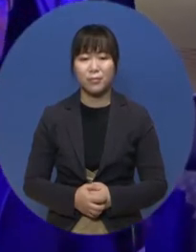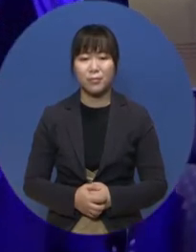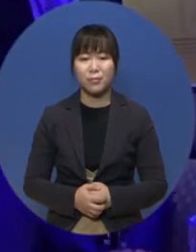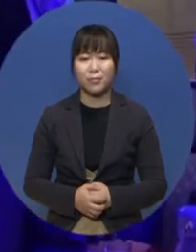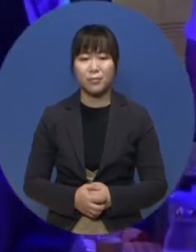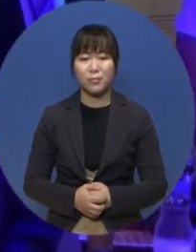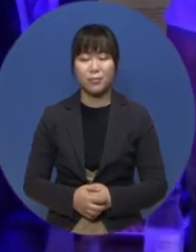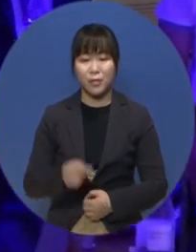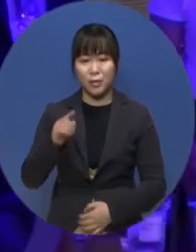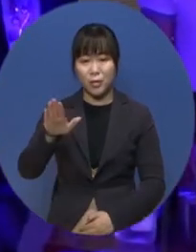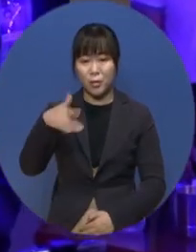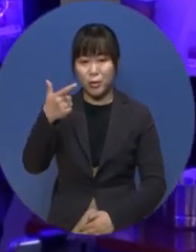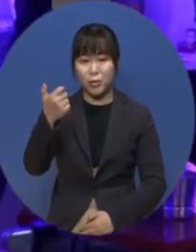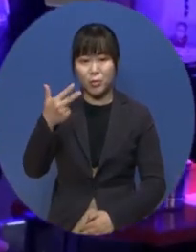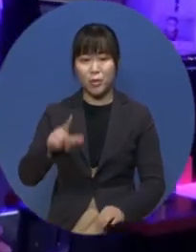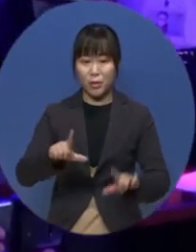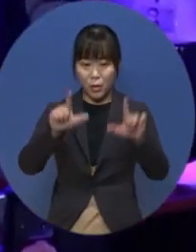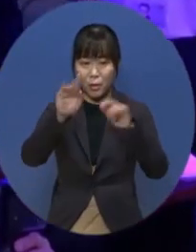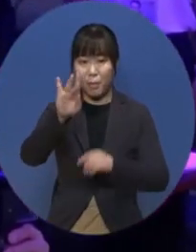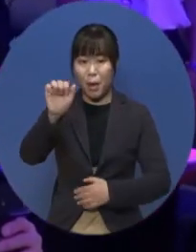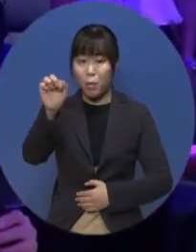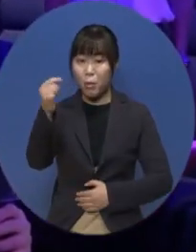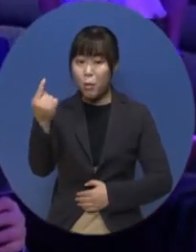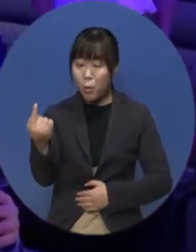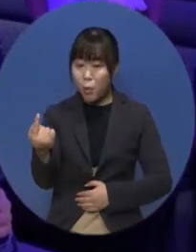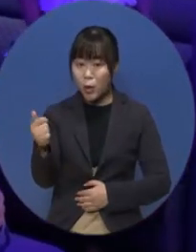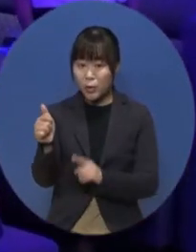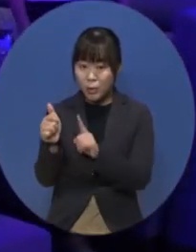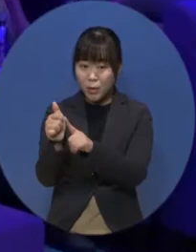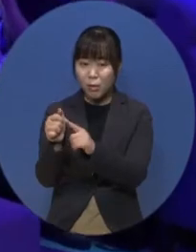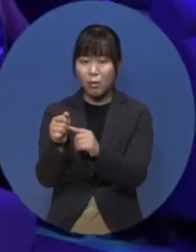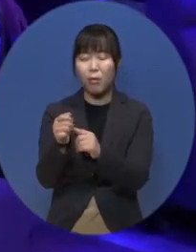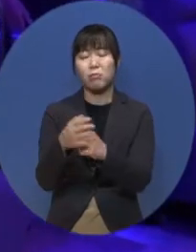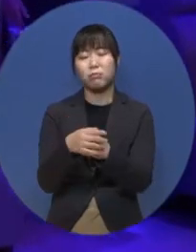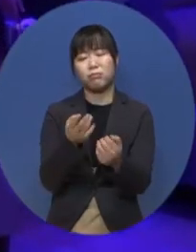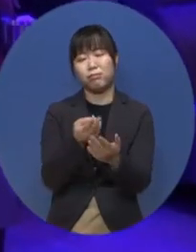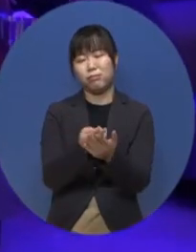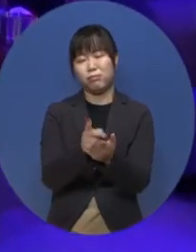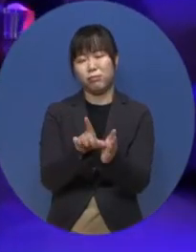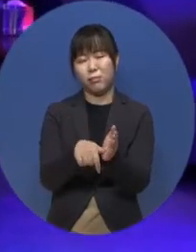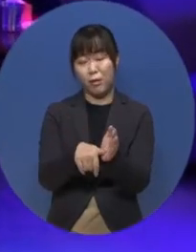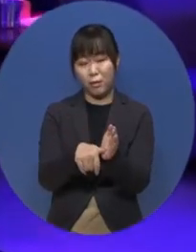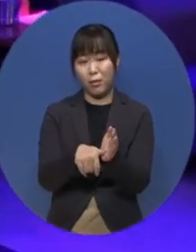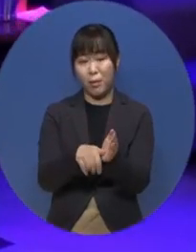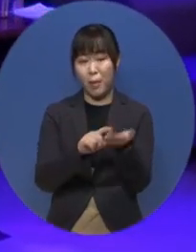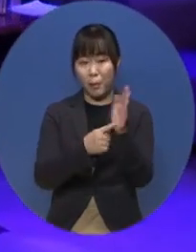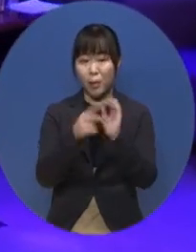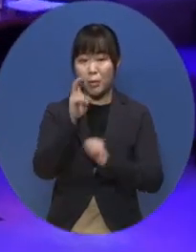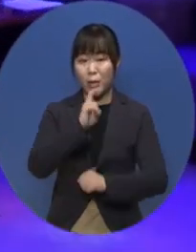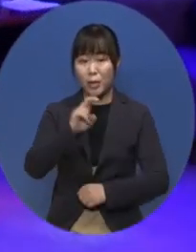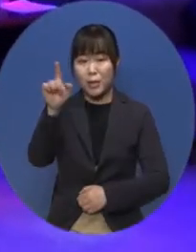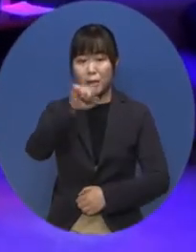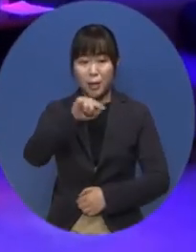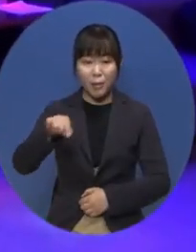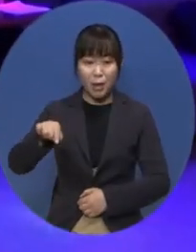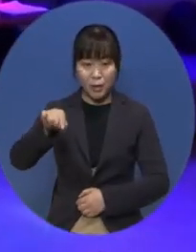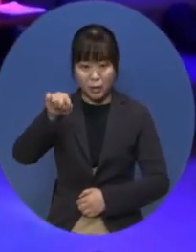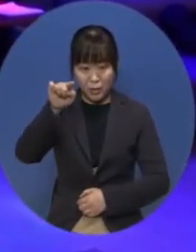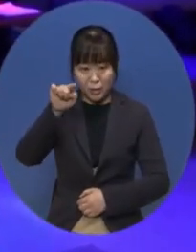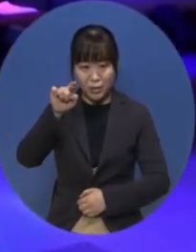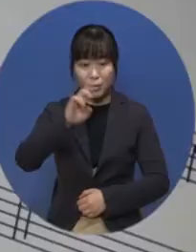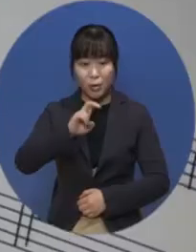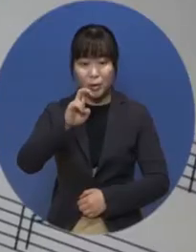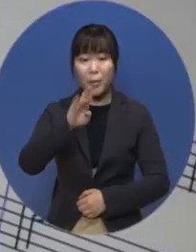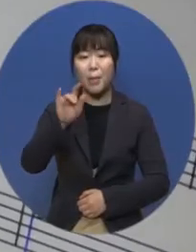아 1927년 있 요마 영상이 4 발표한 돌아가는 3 갖춘 노래를 도전은 겨우 사남면 합계 회원